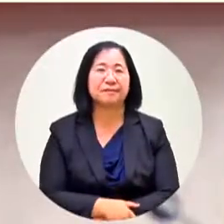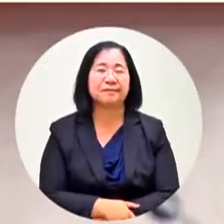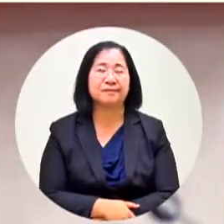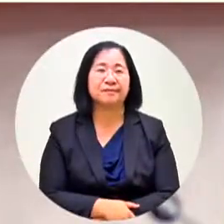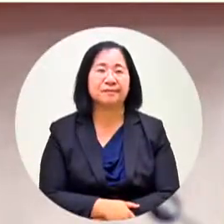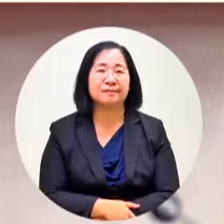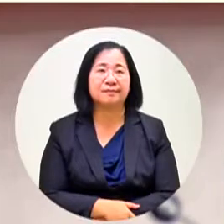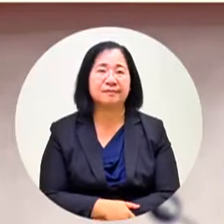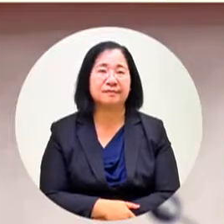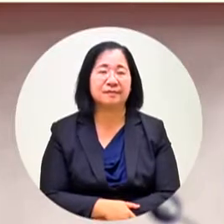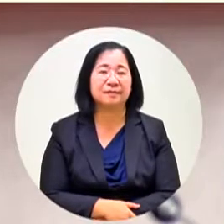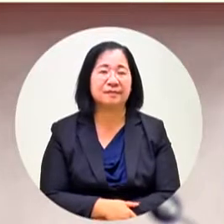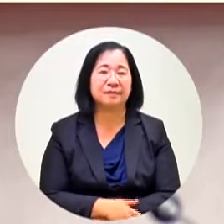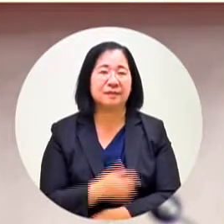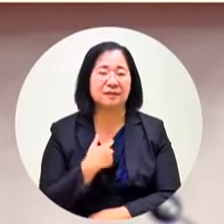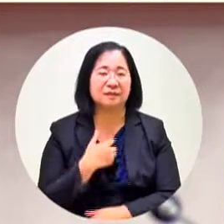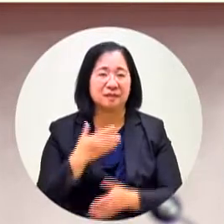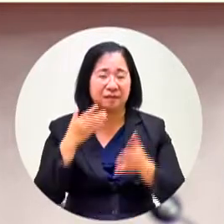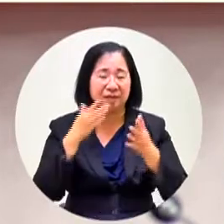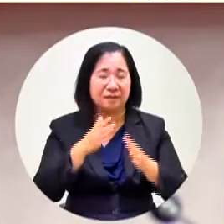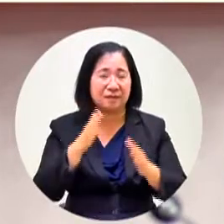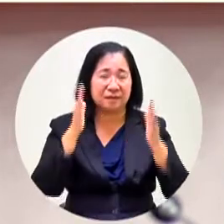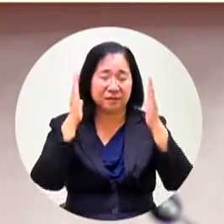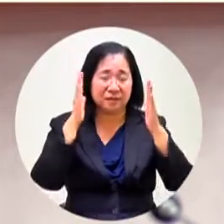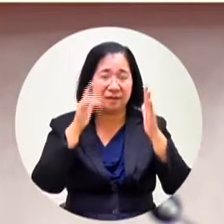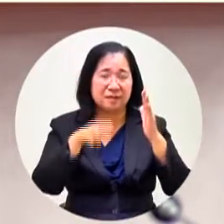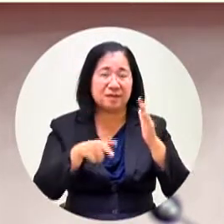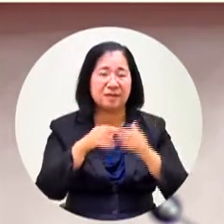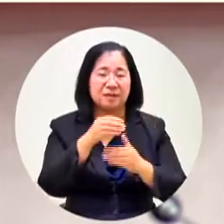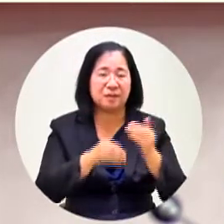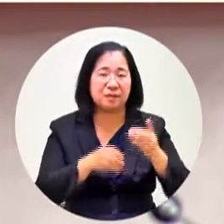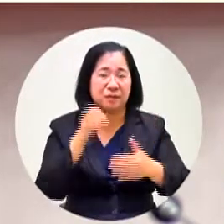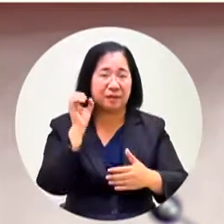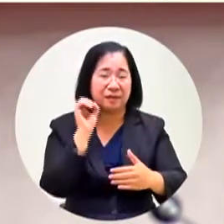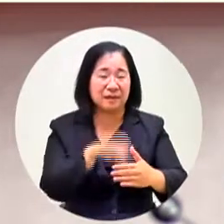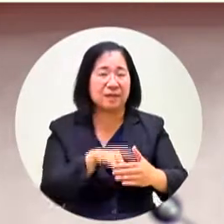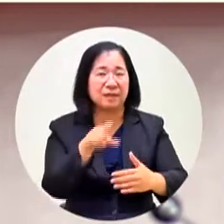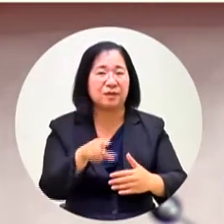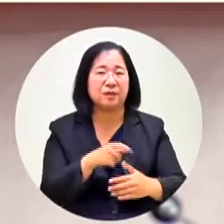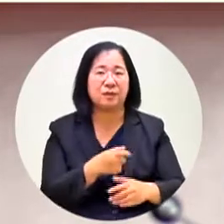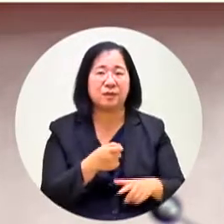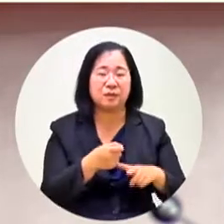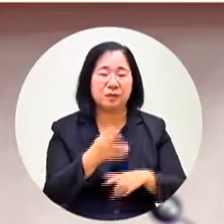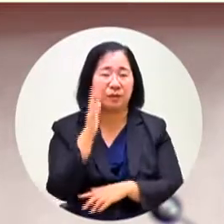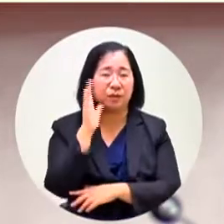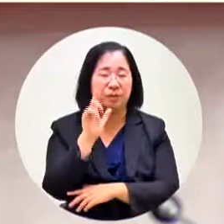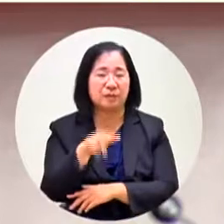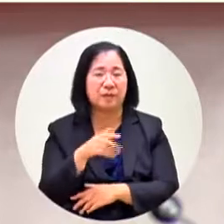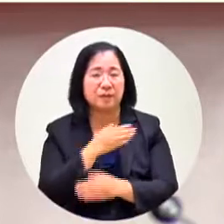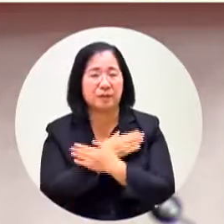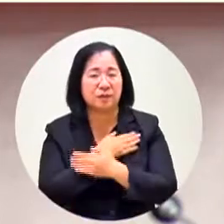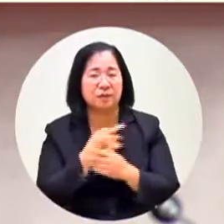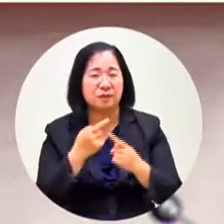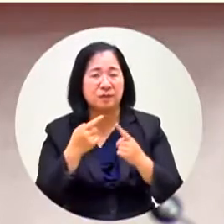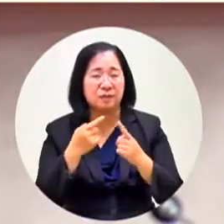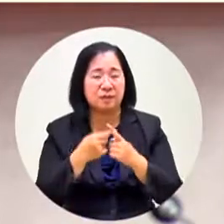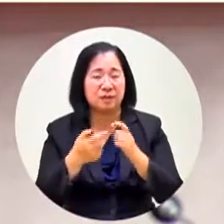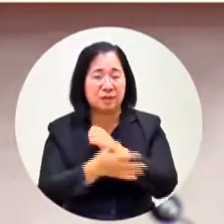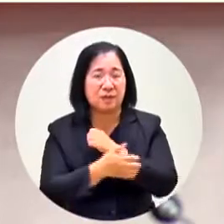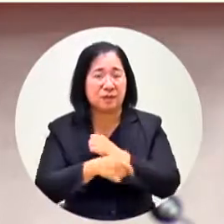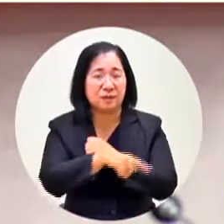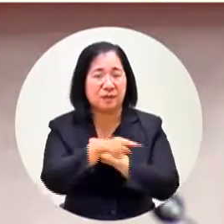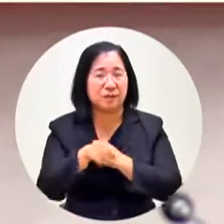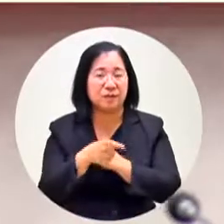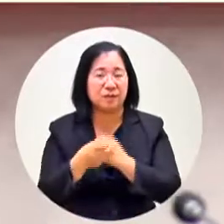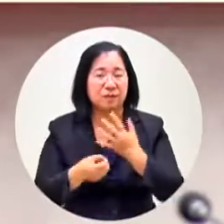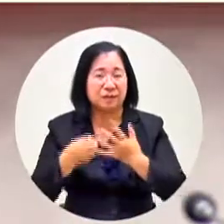我们韩市长要打造高雄，在当时你的政见里面有特别提到，在第14项声明里